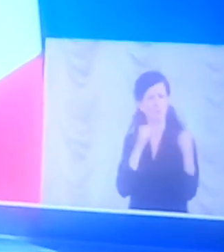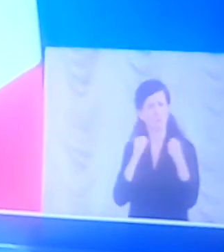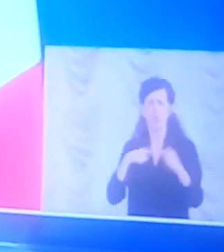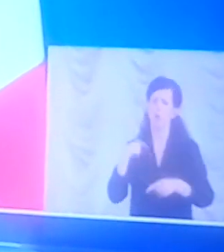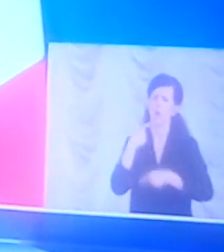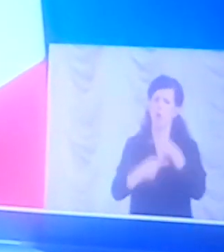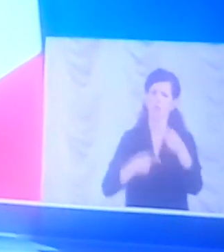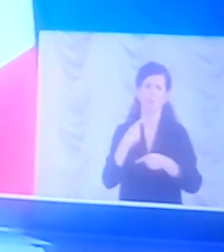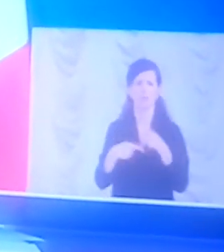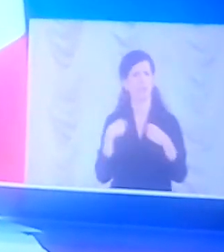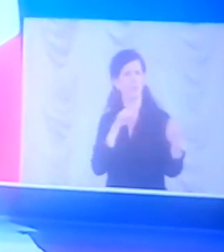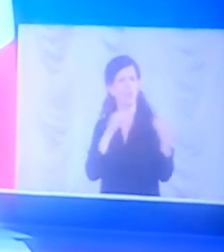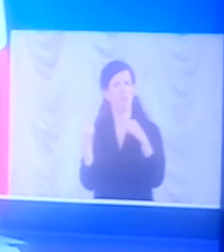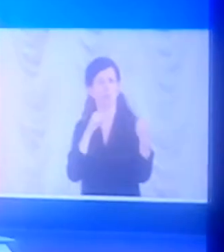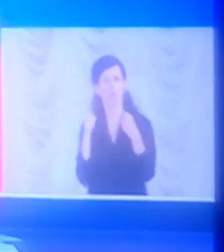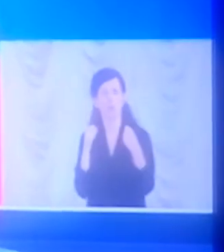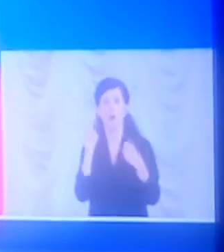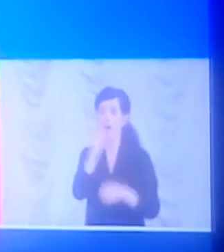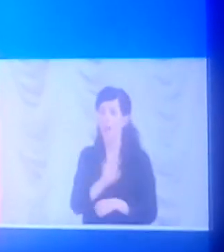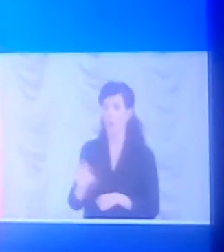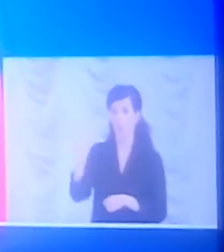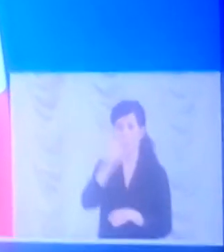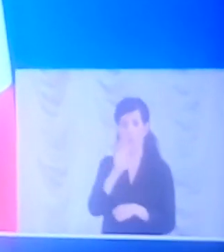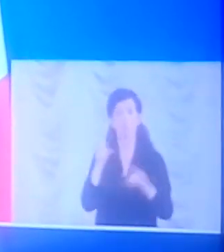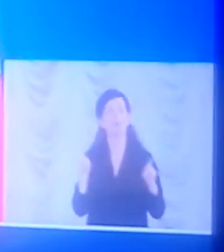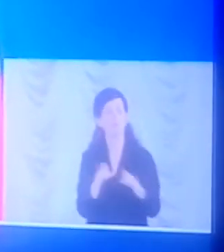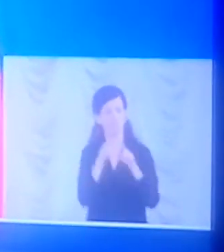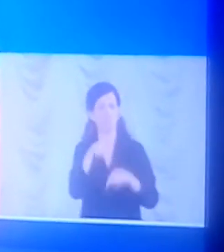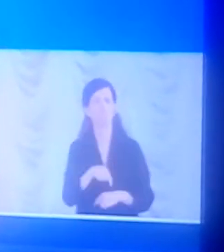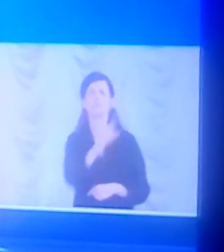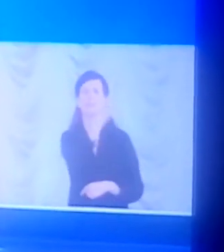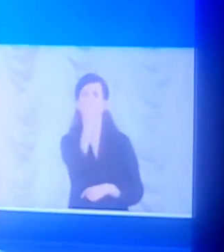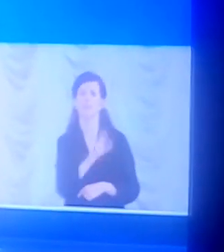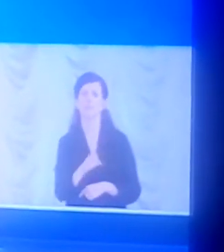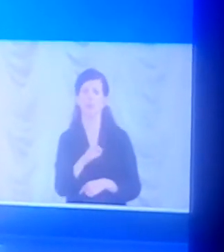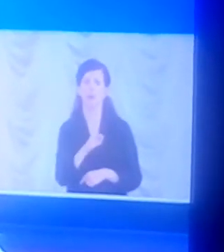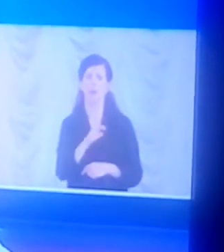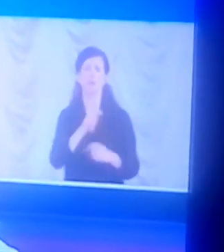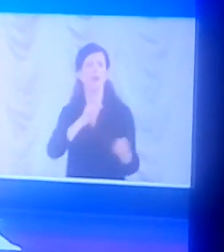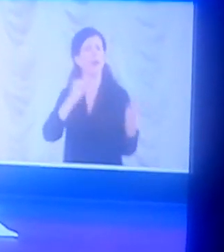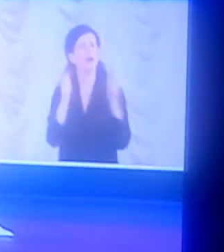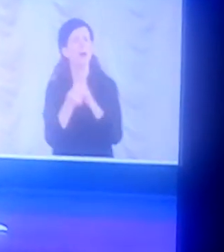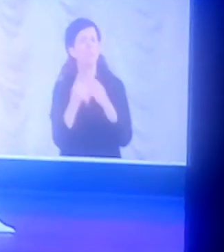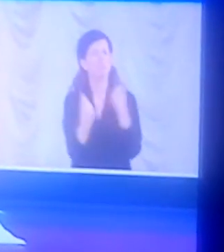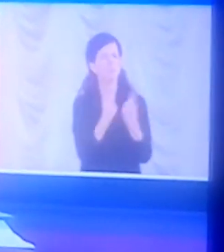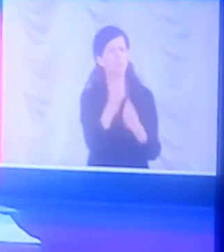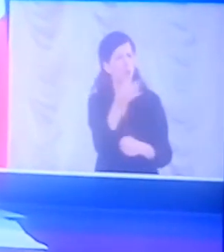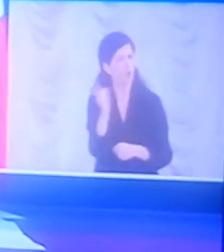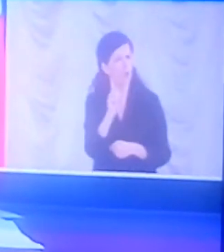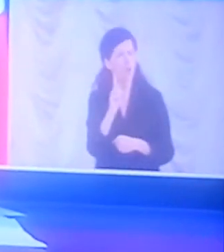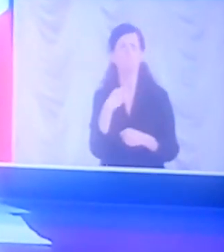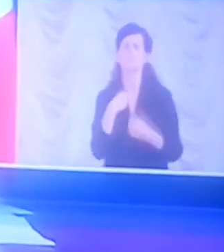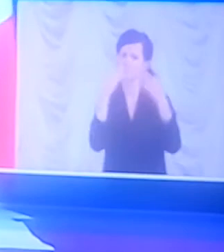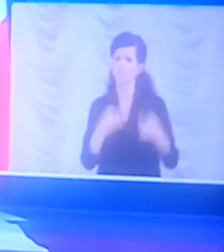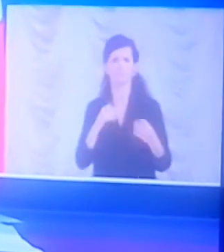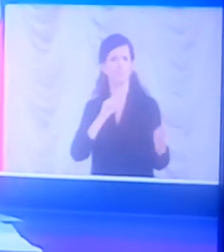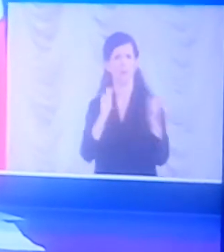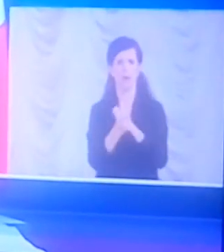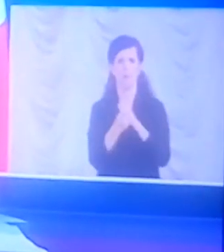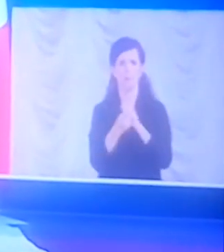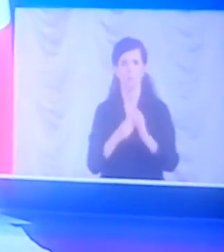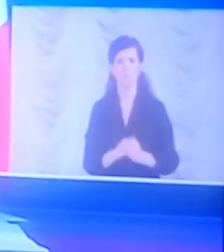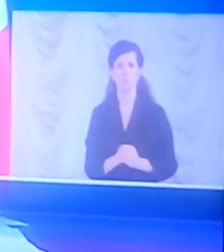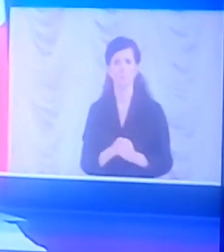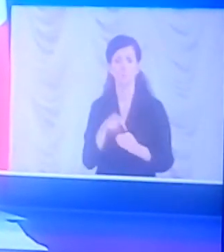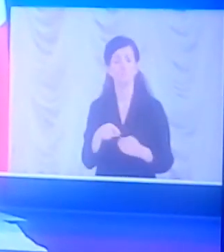a batterci in Europa, ma anche in Italia, per cambiare tutte le cose che non vanno. Questo piano che